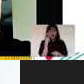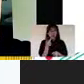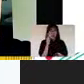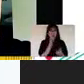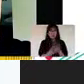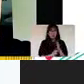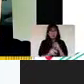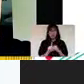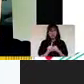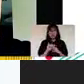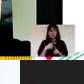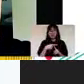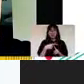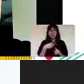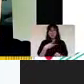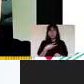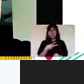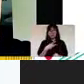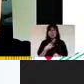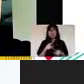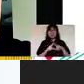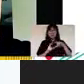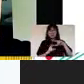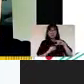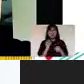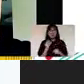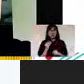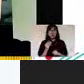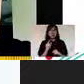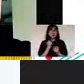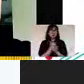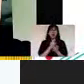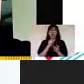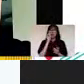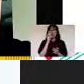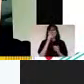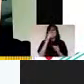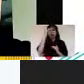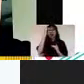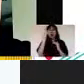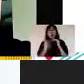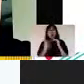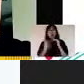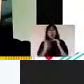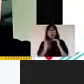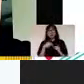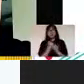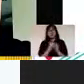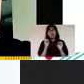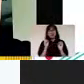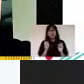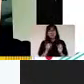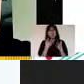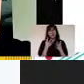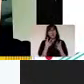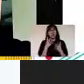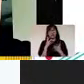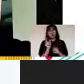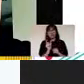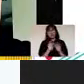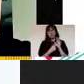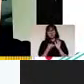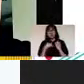keuangannya, itu sebetulnya di bawah itu. Nah, jadi ini fenomena yang unik gitu. Dari sisi utilisasi,